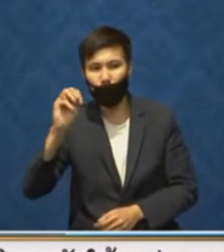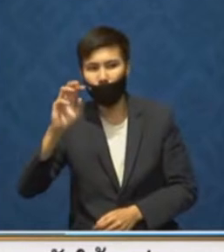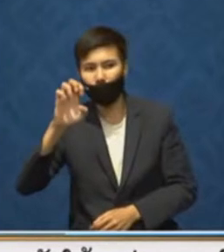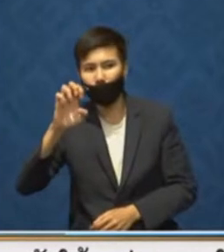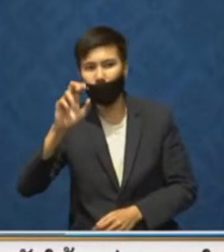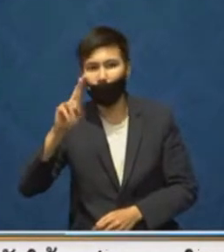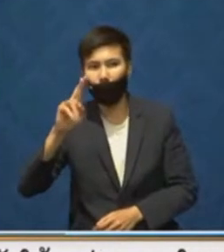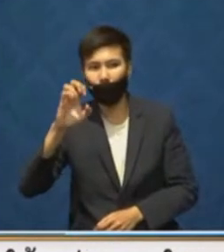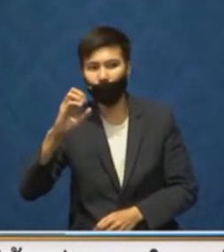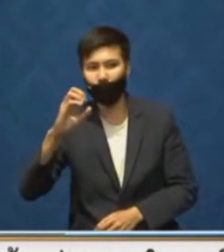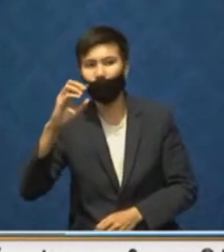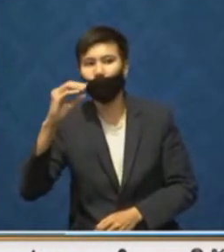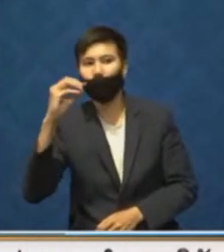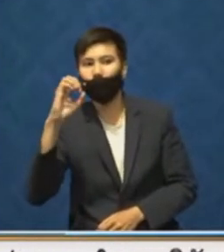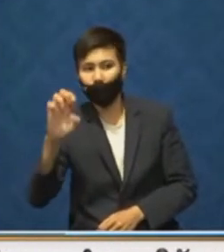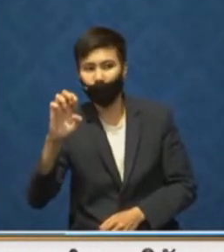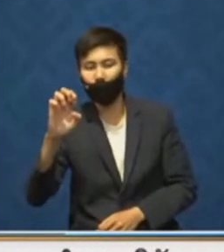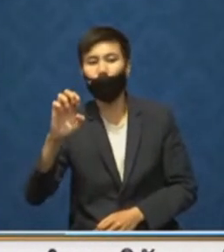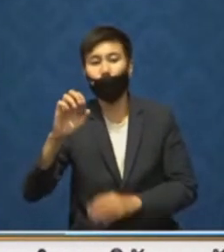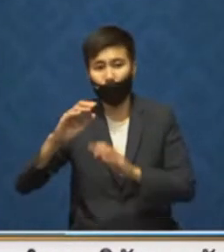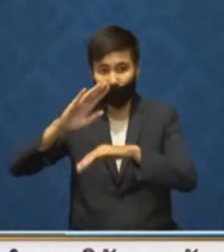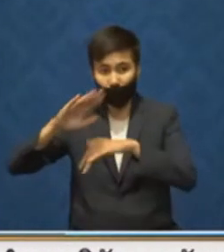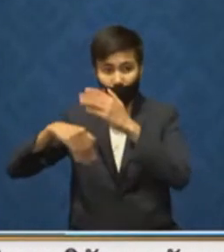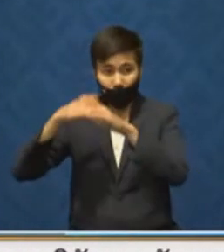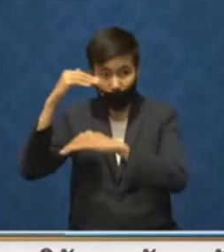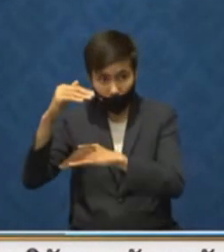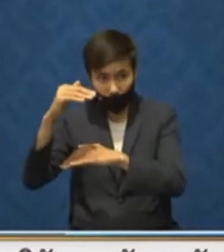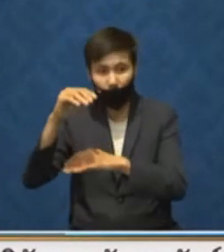9.79เปอร์เซ็นต์นะครับอ่ะ